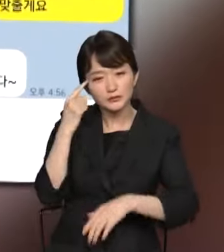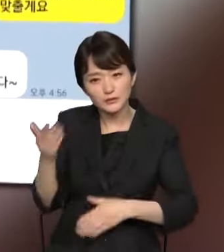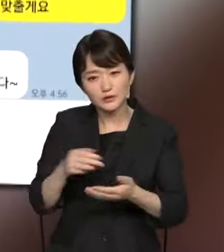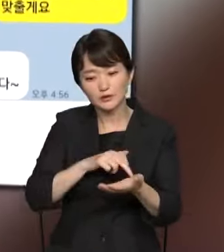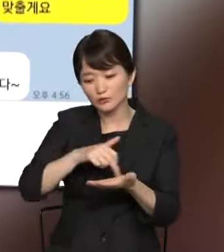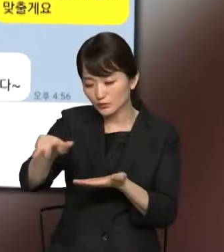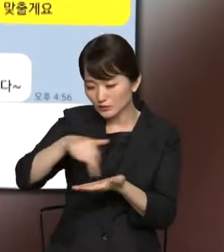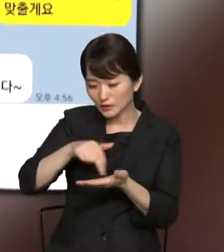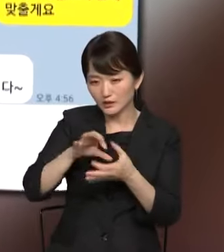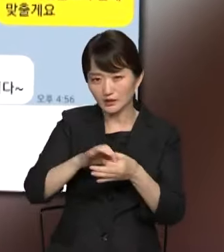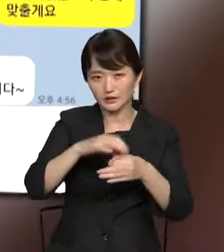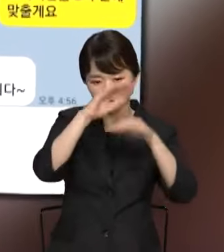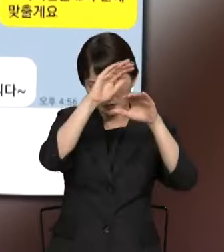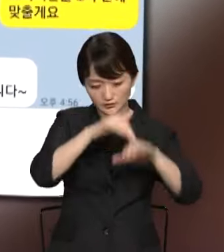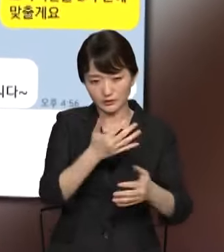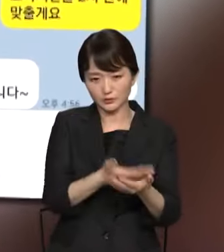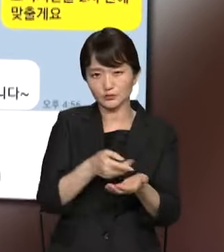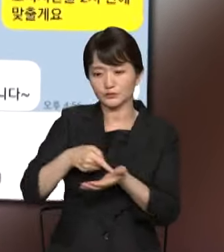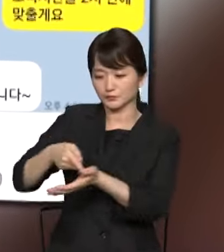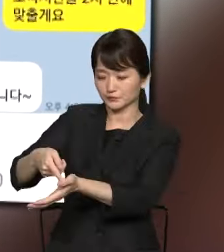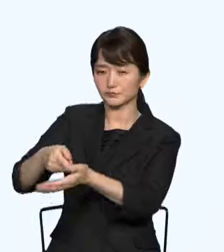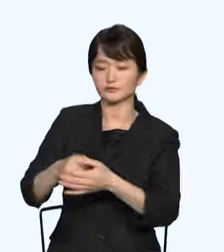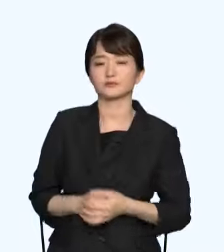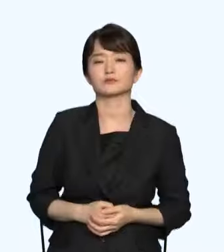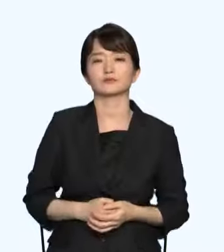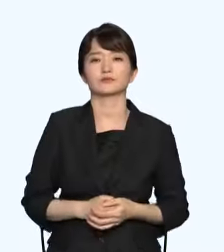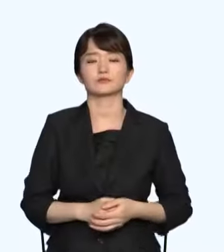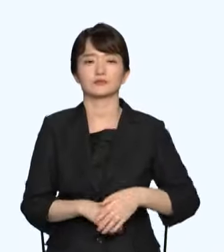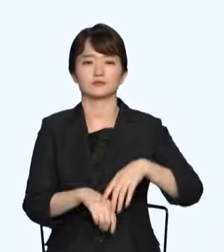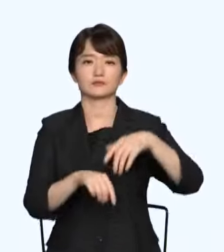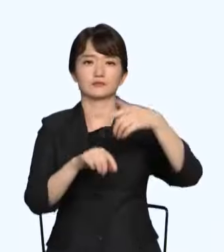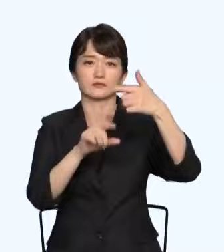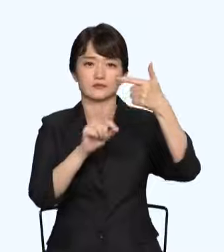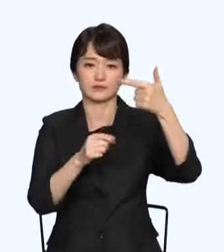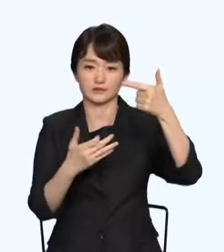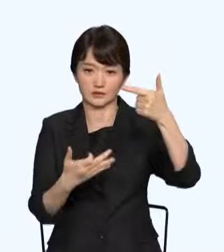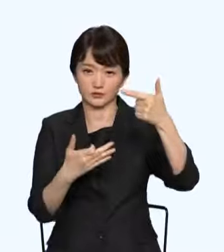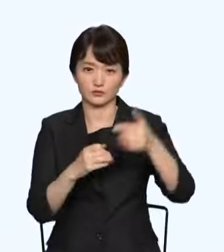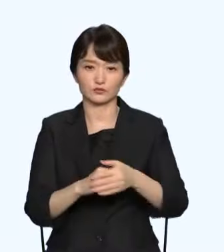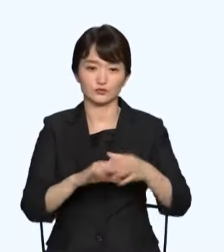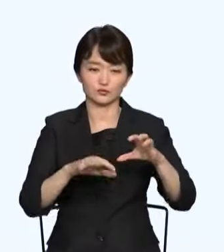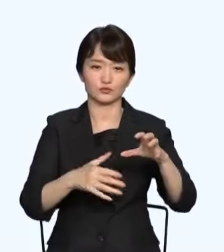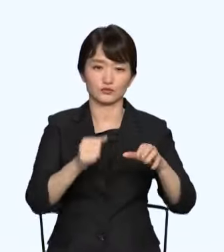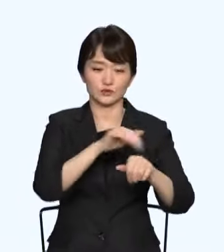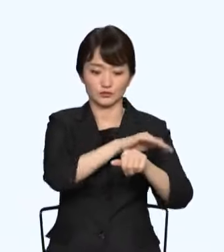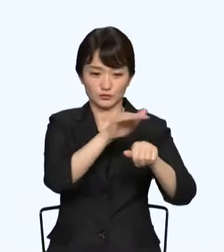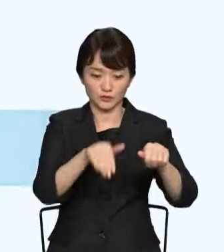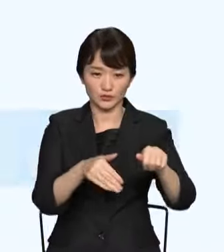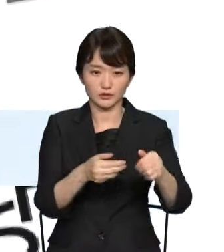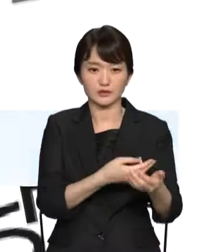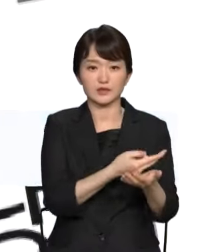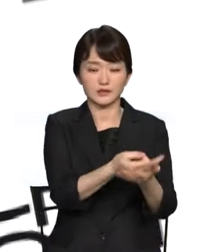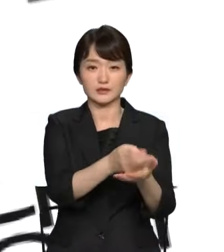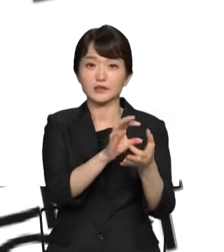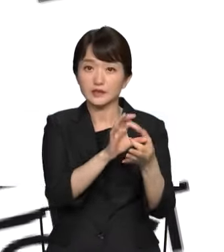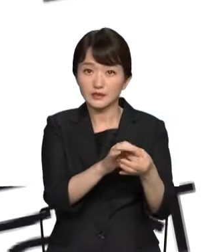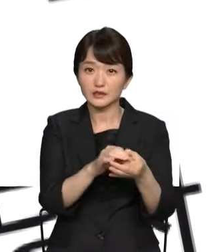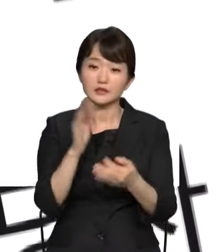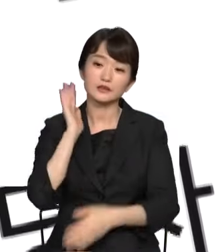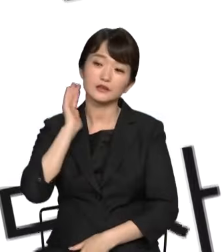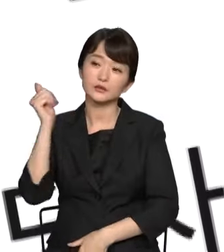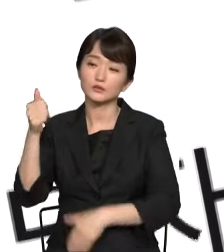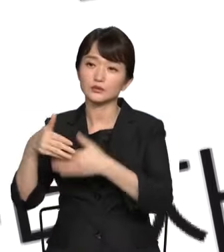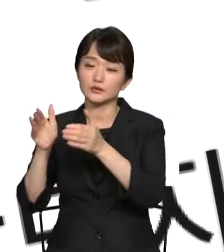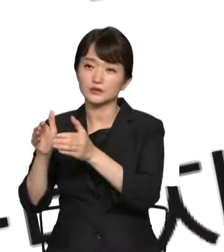제출받은 걸로 전해집니다 검찰은 지난달 19일엔 국립묘지 안장 등으로 최목사와 통화한 대통령실 조모 과장을